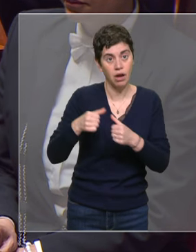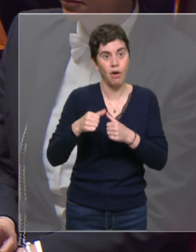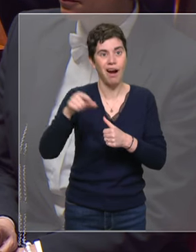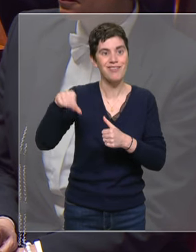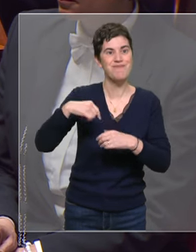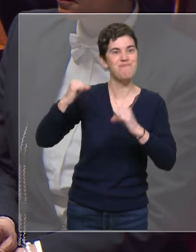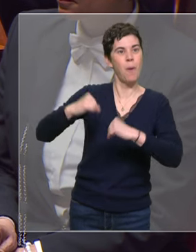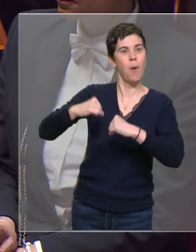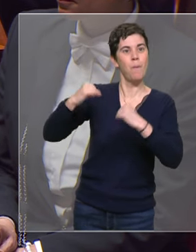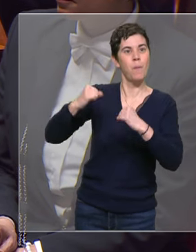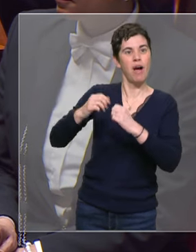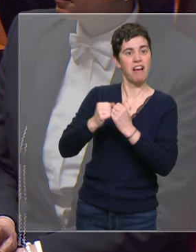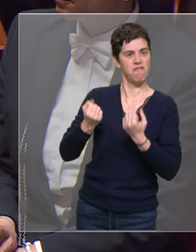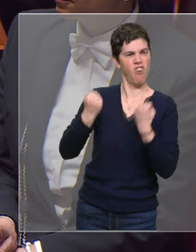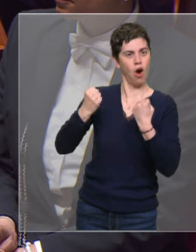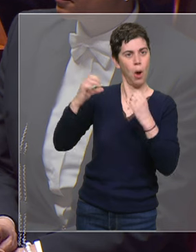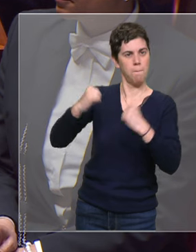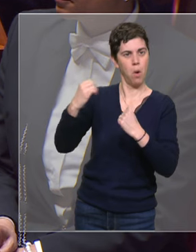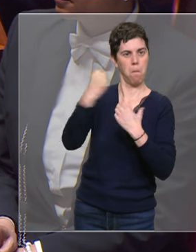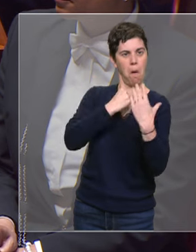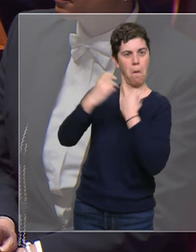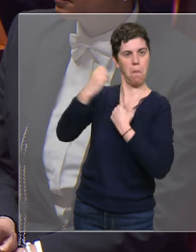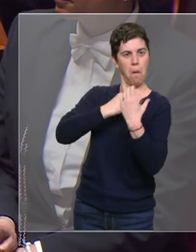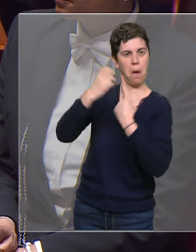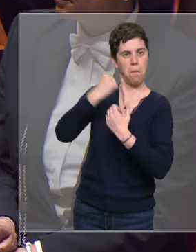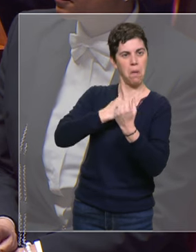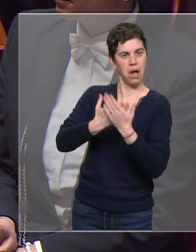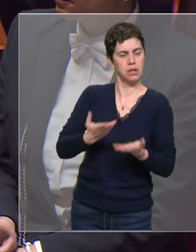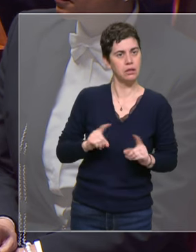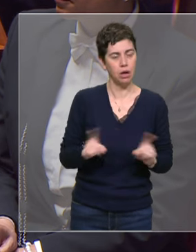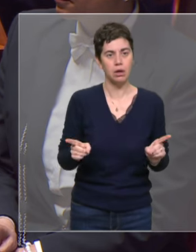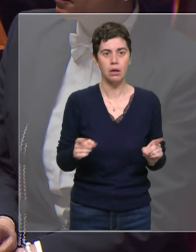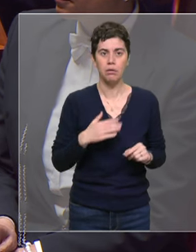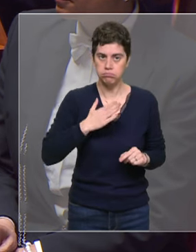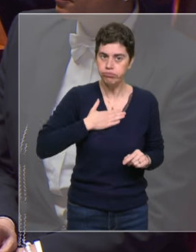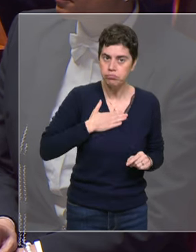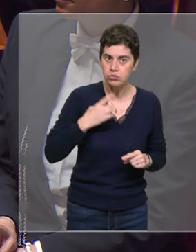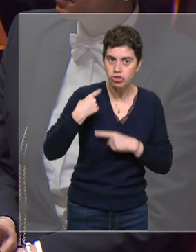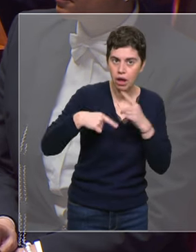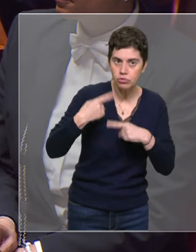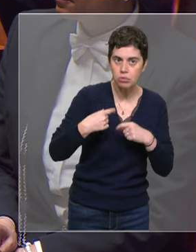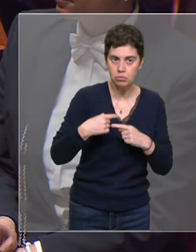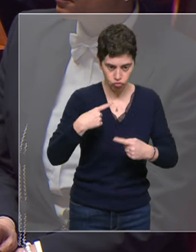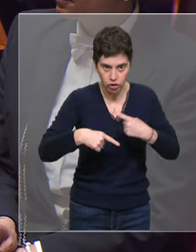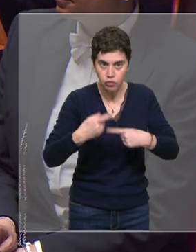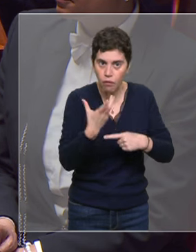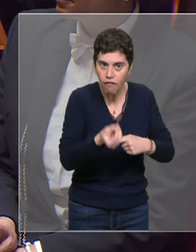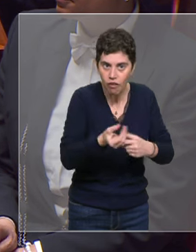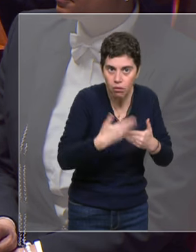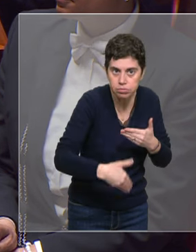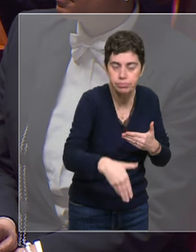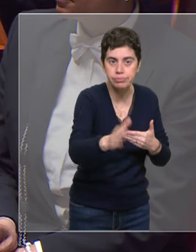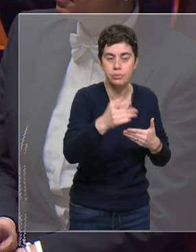nouveau s'appliquer en géopolitique sur la planète. Moi, je n'ai pas envie que ma génération et les générations ultérieures se